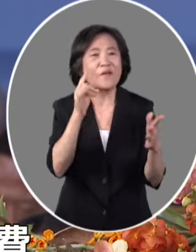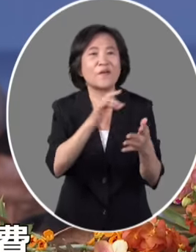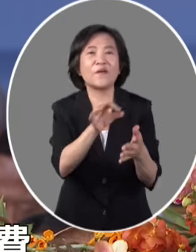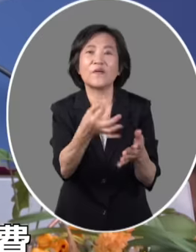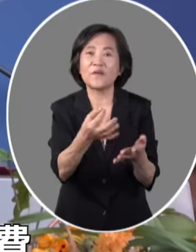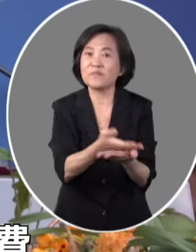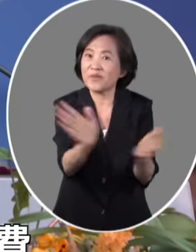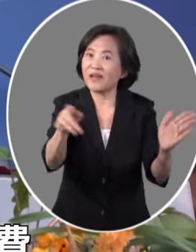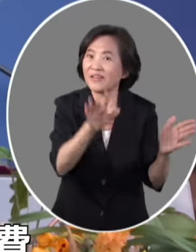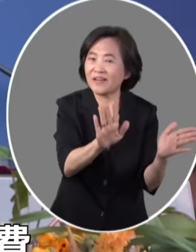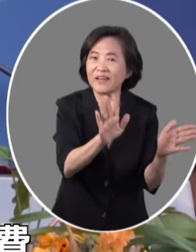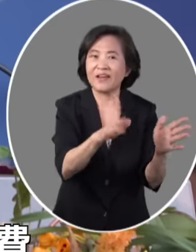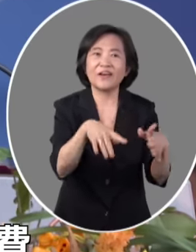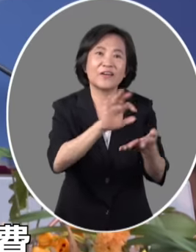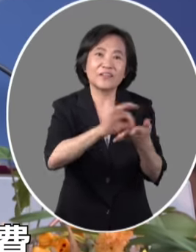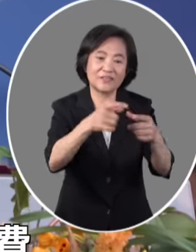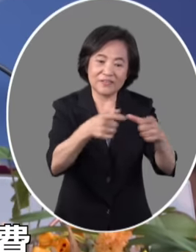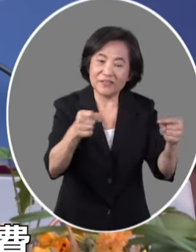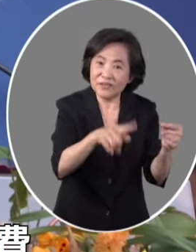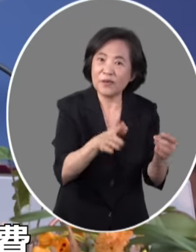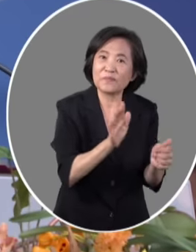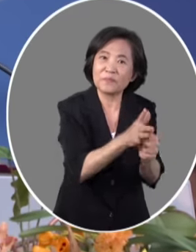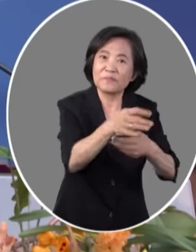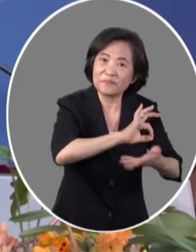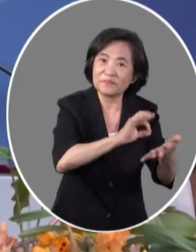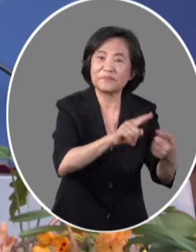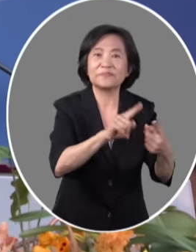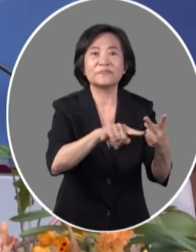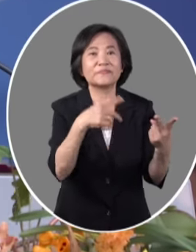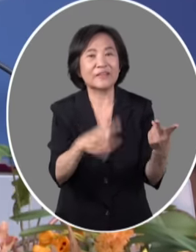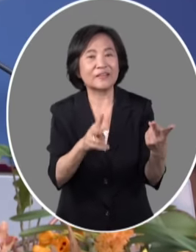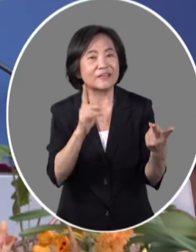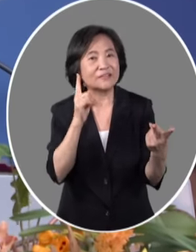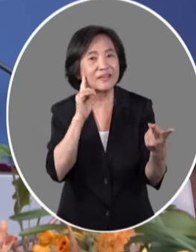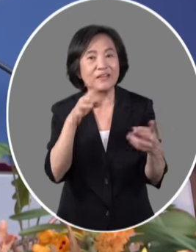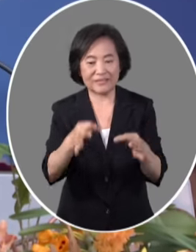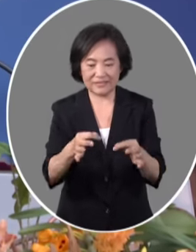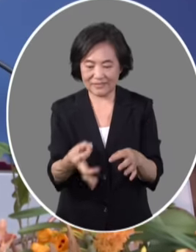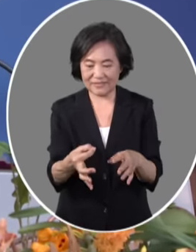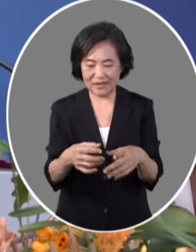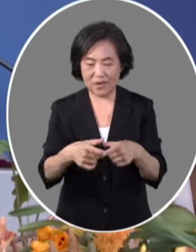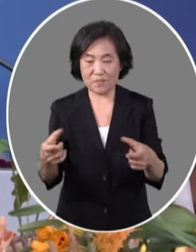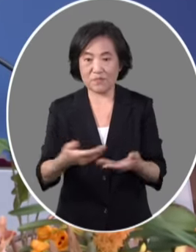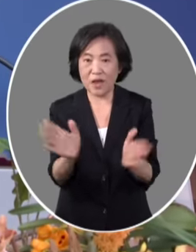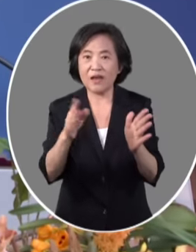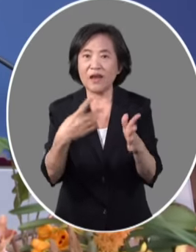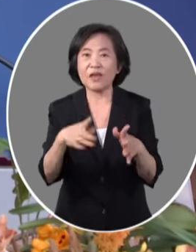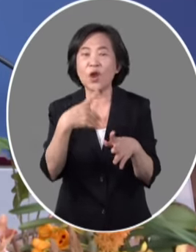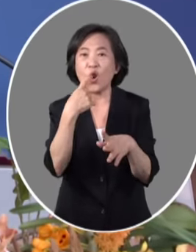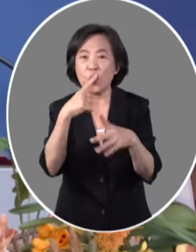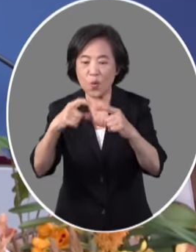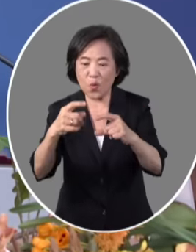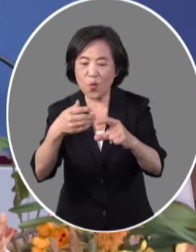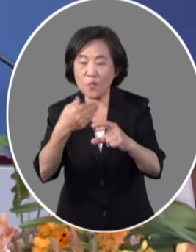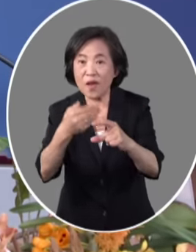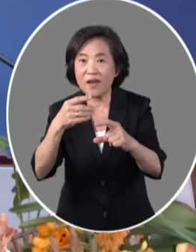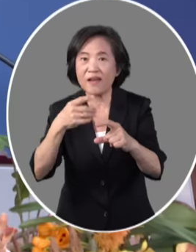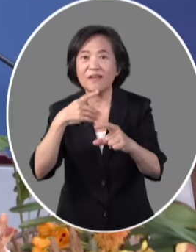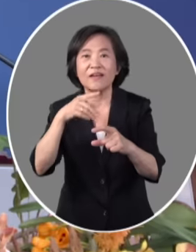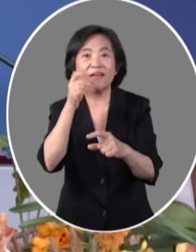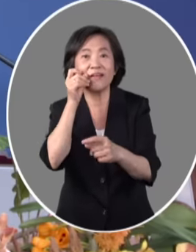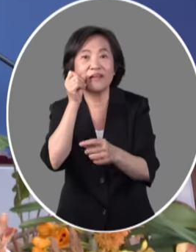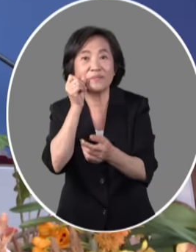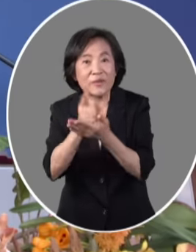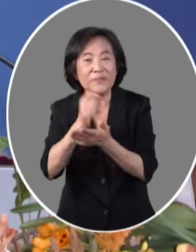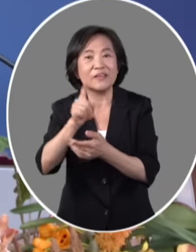除了发放消费券来促进消费，也透过像是普发现金、T-Pass、扩大租金